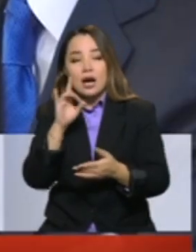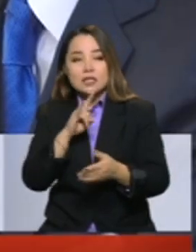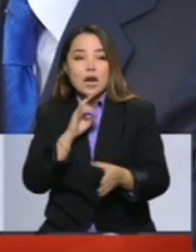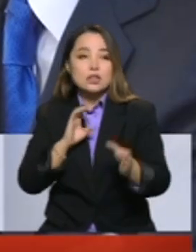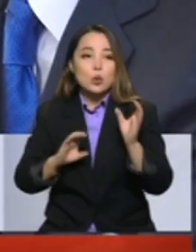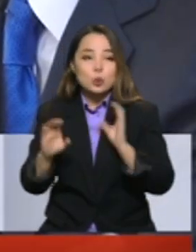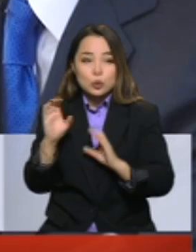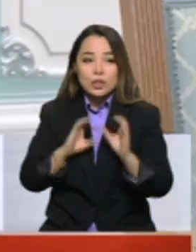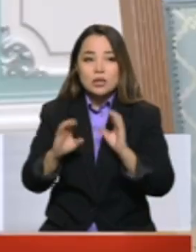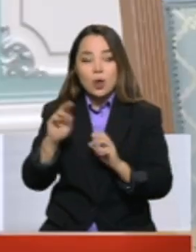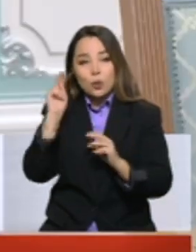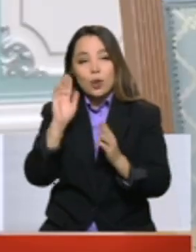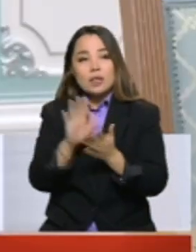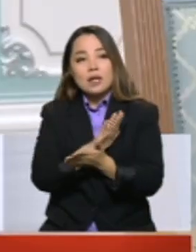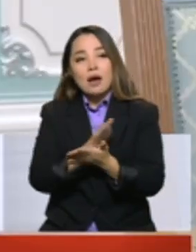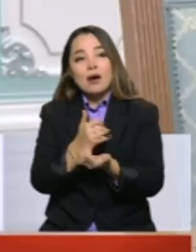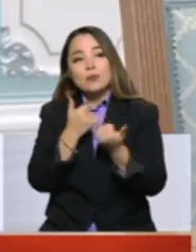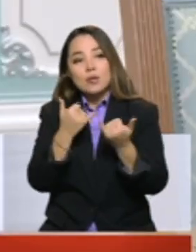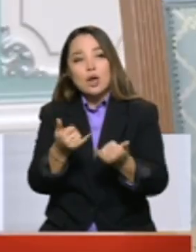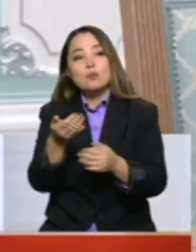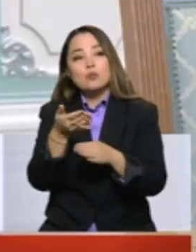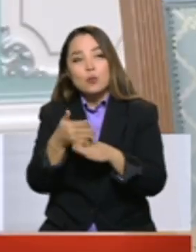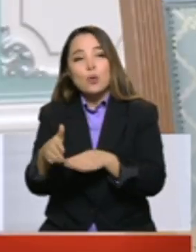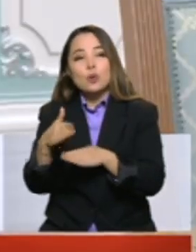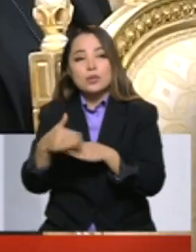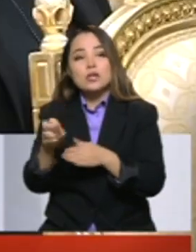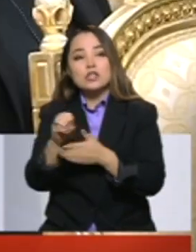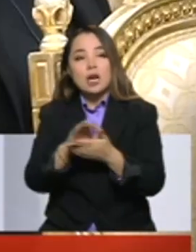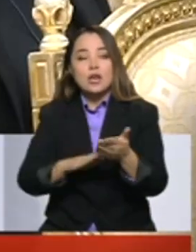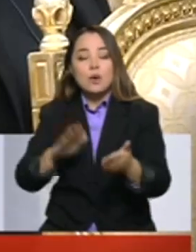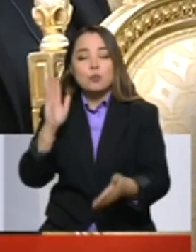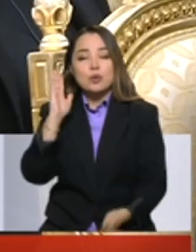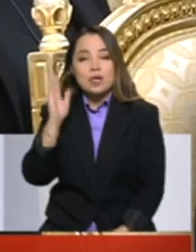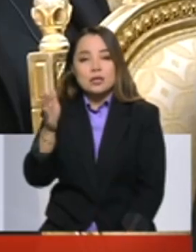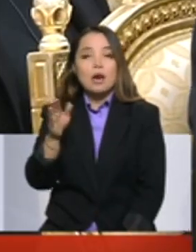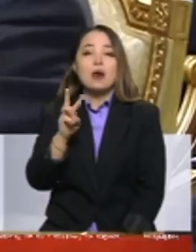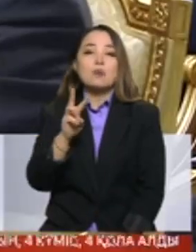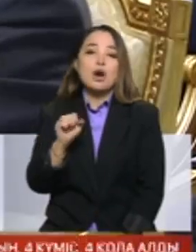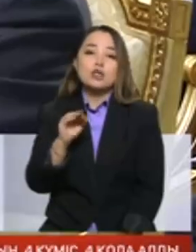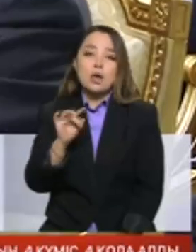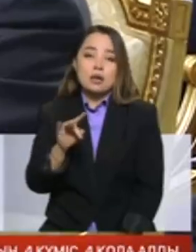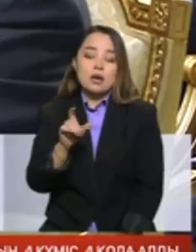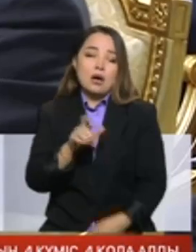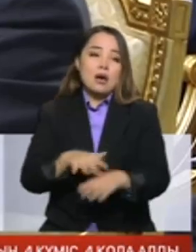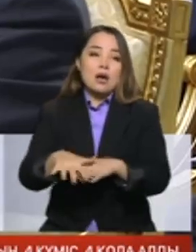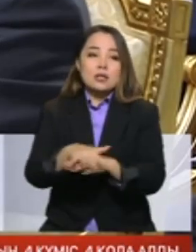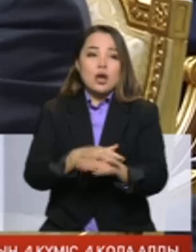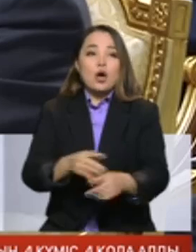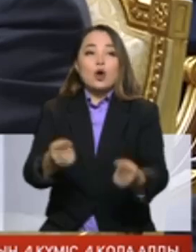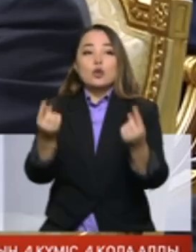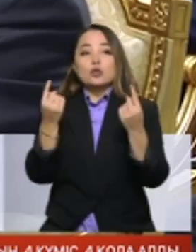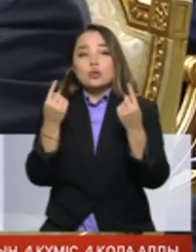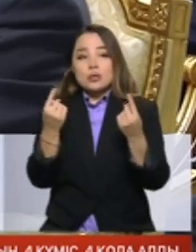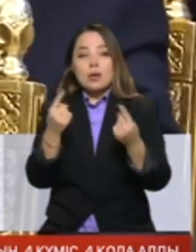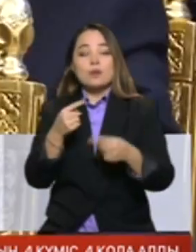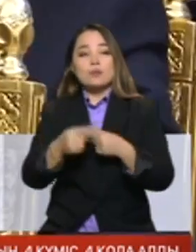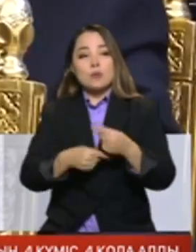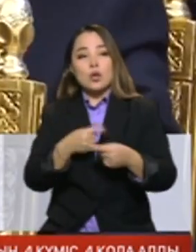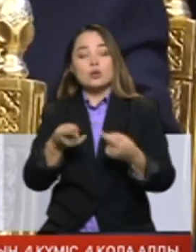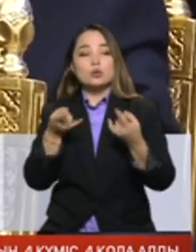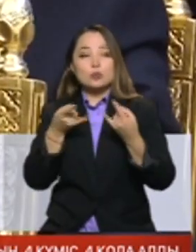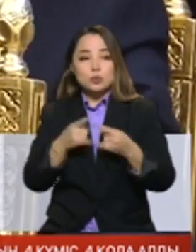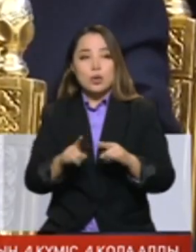студенттеріне арналған оқу гранттарын бөлуді жалғастыруды көздеп отыр. Биыл мажар халқының ұлы перзенті Шандор Петифидің